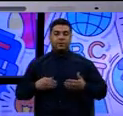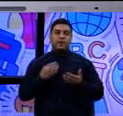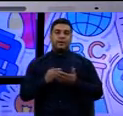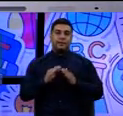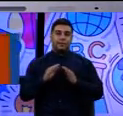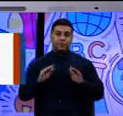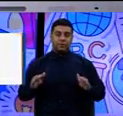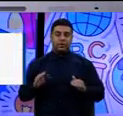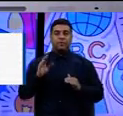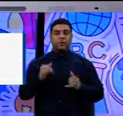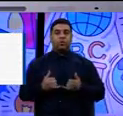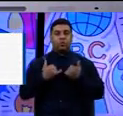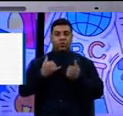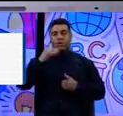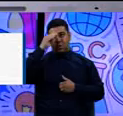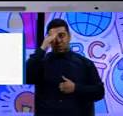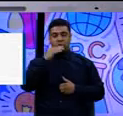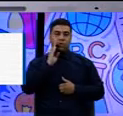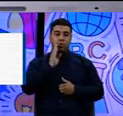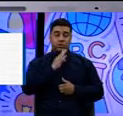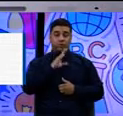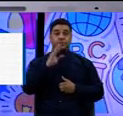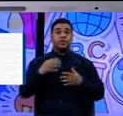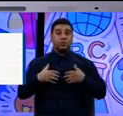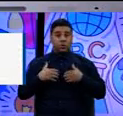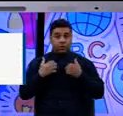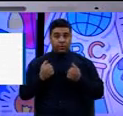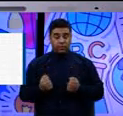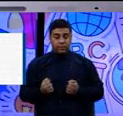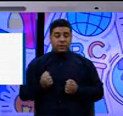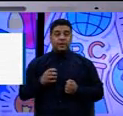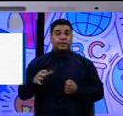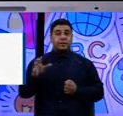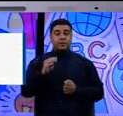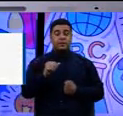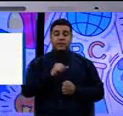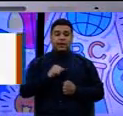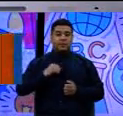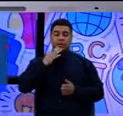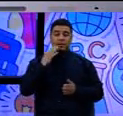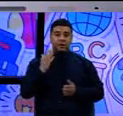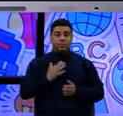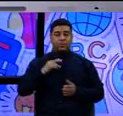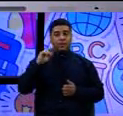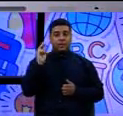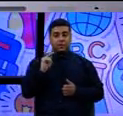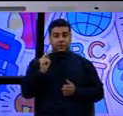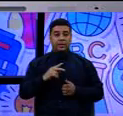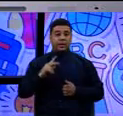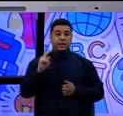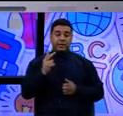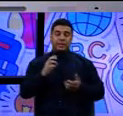Assalomu alaykum, hurmatli ota-onalar, aziz o'quvchilar. Sog'omonmisiz? Sizlarni eng sevimli fanlaringizdan